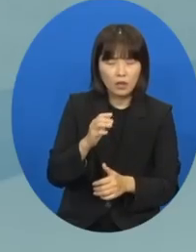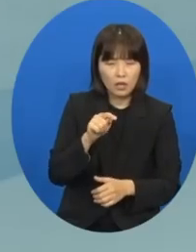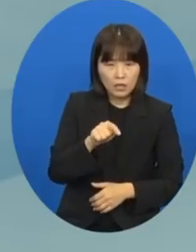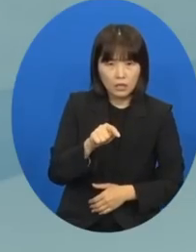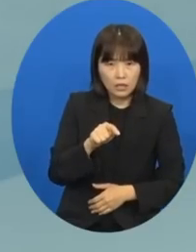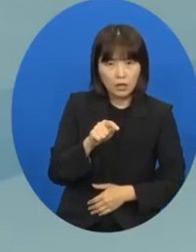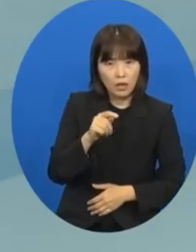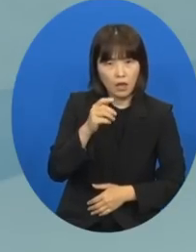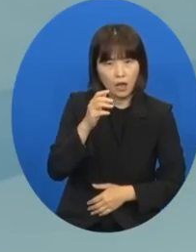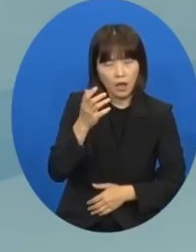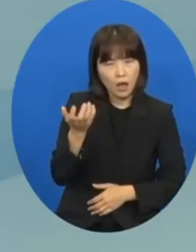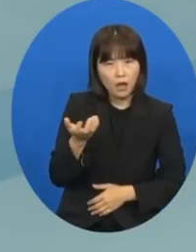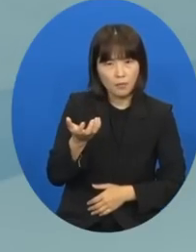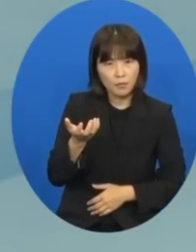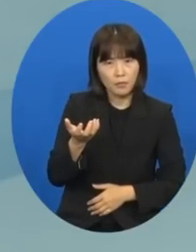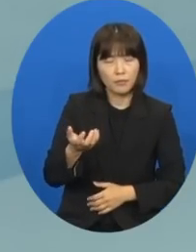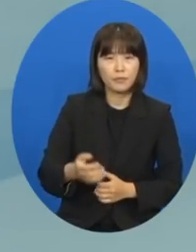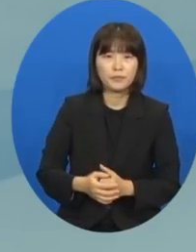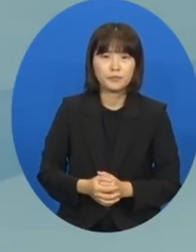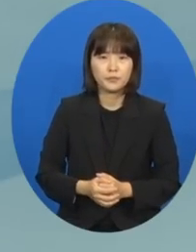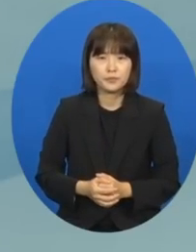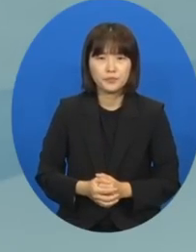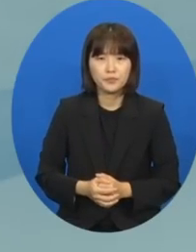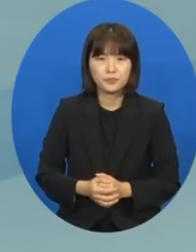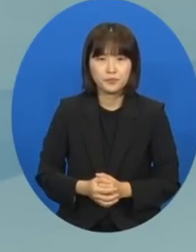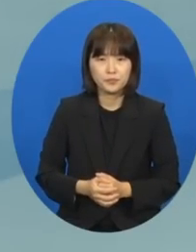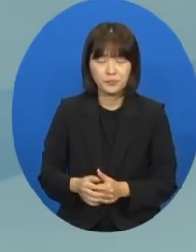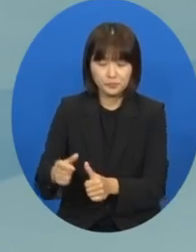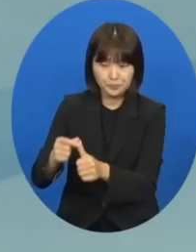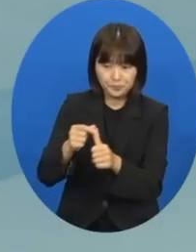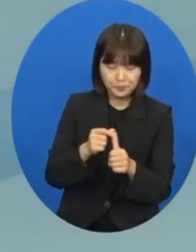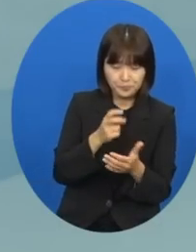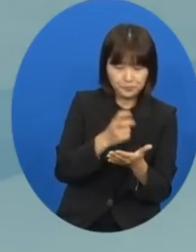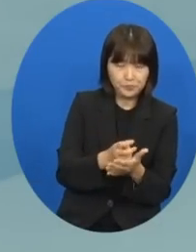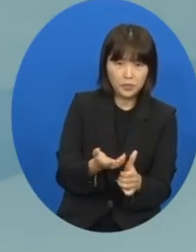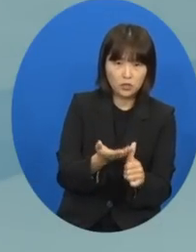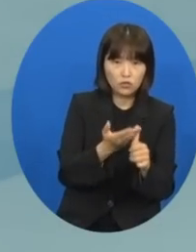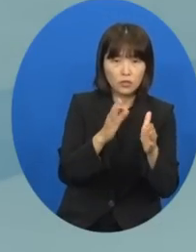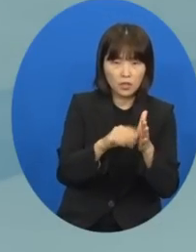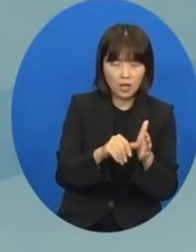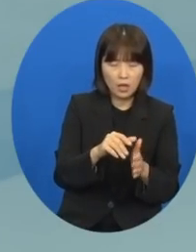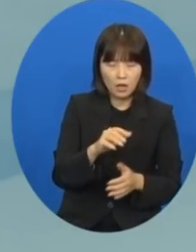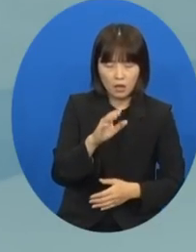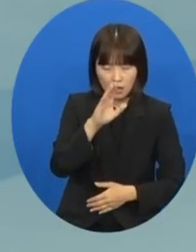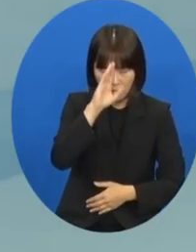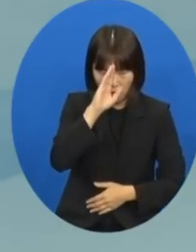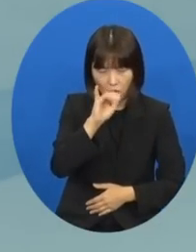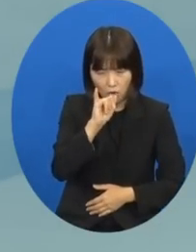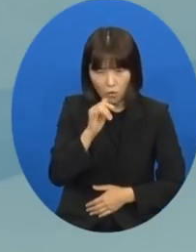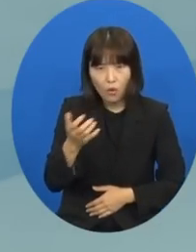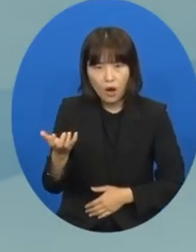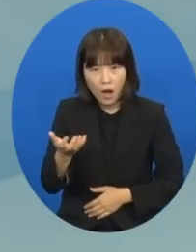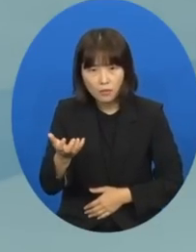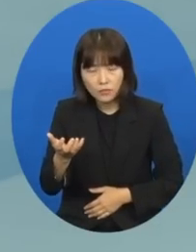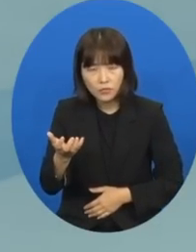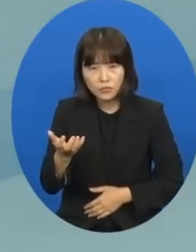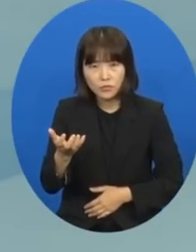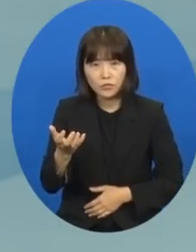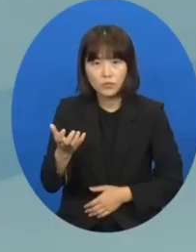되는데 대부분 다 병약하고 아픈 아이들을 입양을 하십니다. 뭐 폐쇄성 모세기관지염을 앓는 아이가